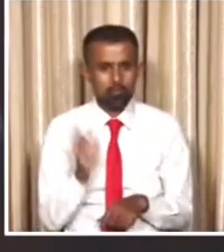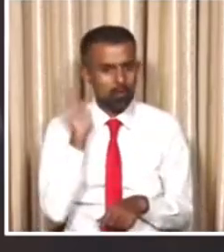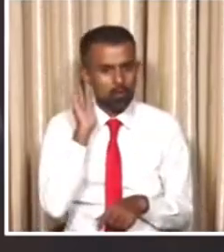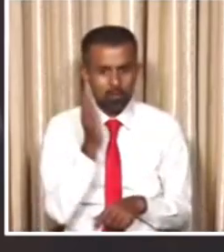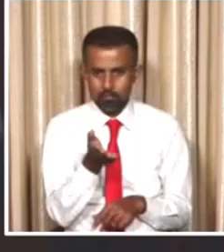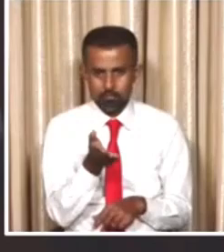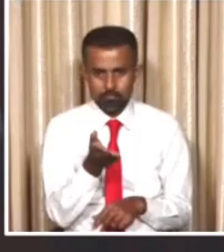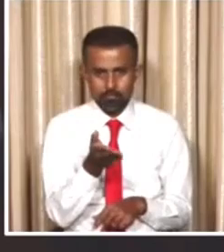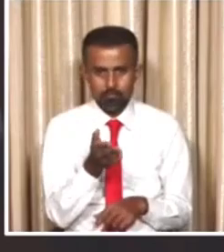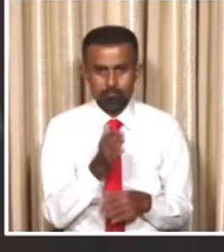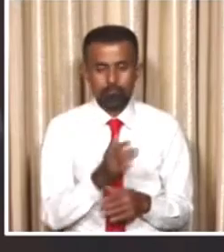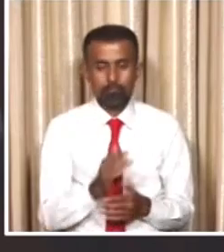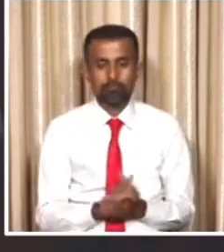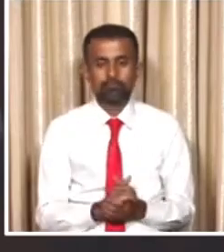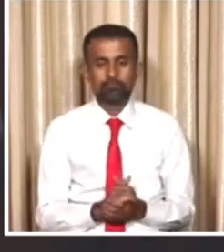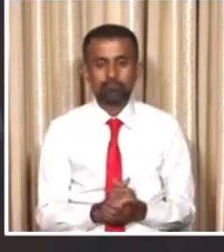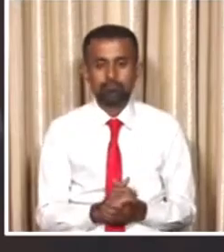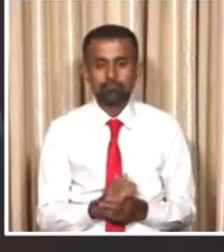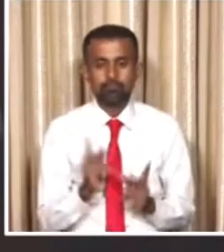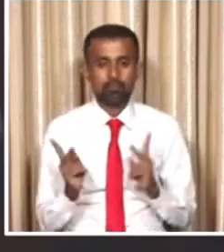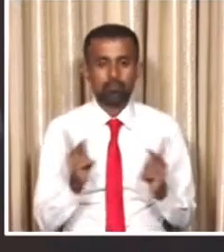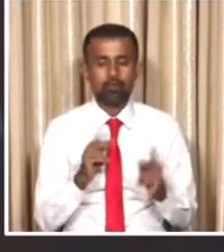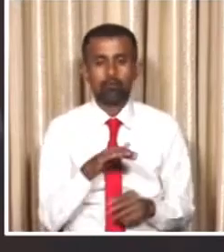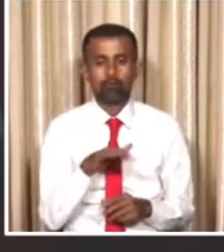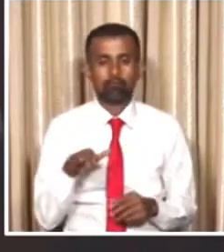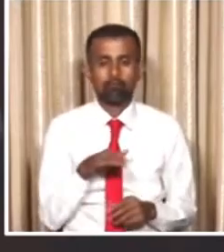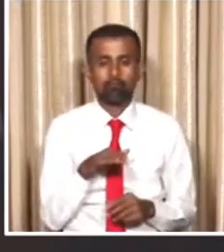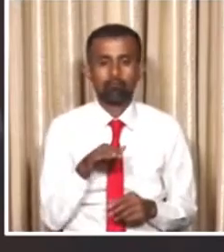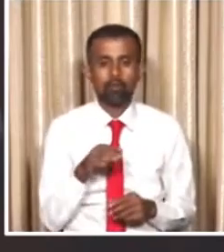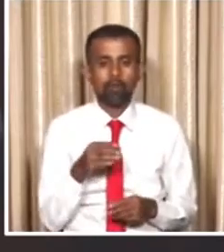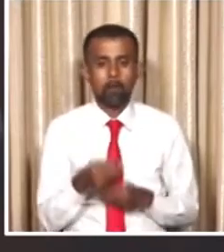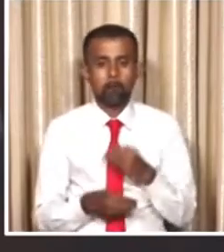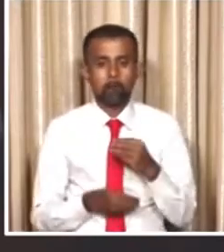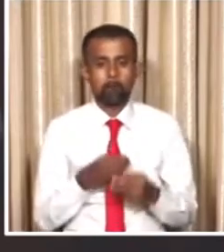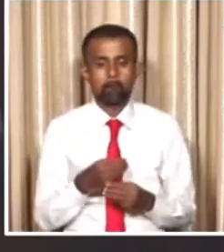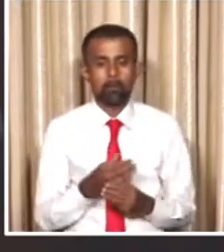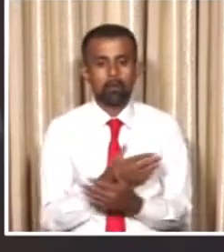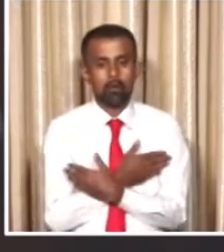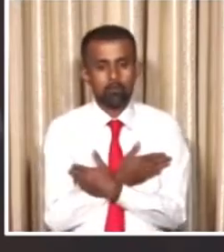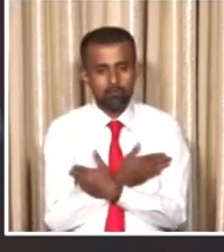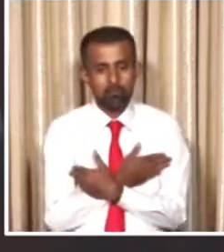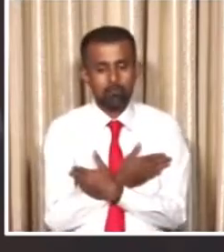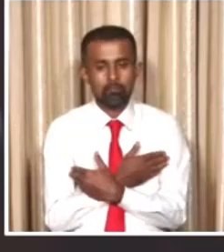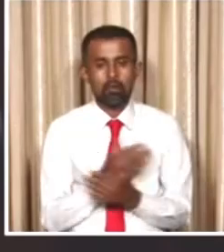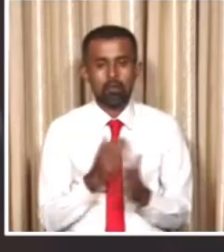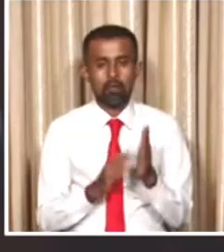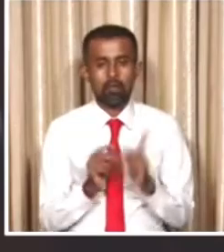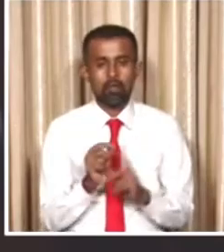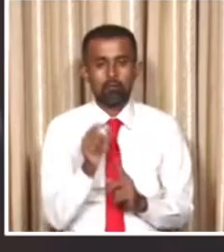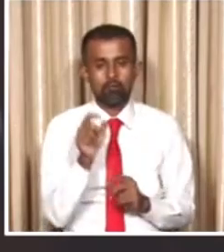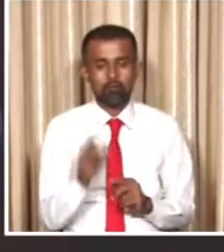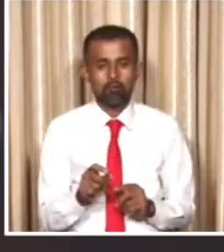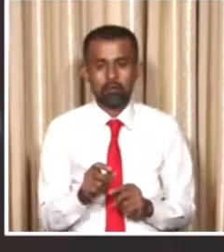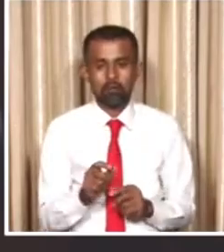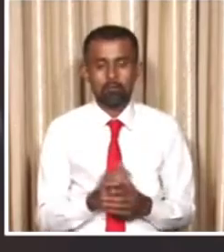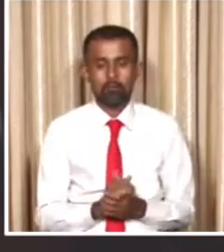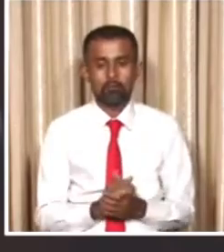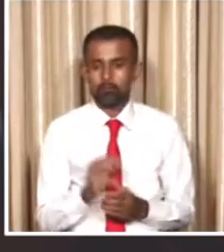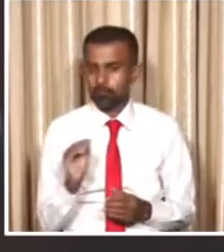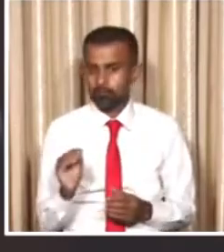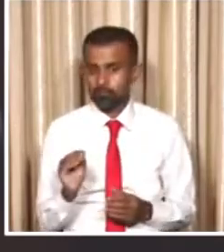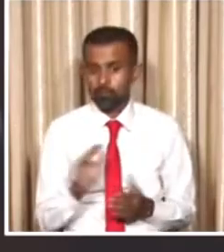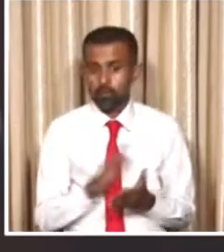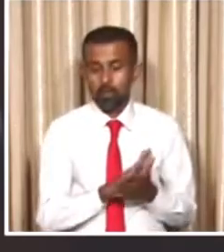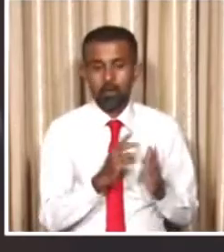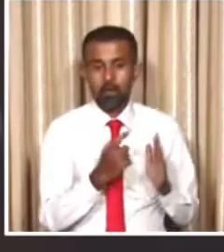ඕනේ. හරිනම් සංචාර ක්ෂේත්‍රයට සංචාර කර්මාන්තයට ආදරය කරන ඇමතිවරයෙක් හැටියට හරිනම් හරින්